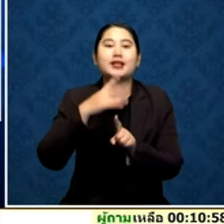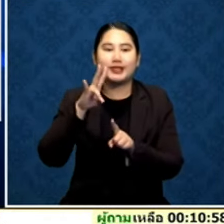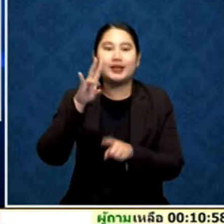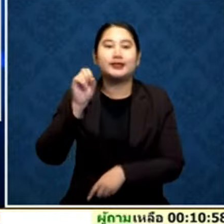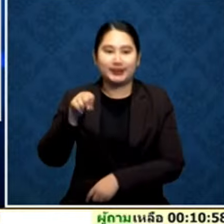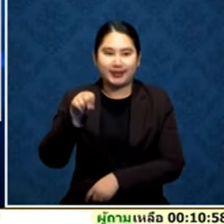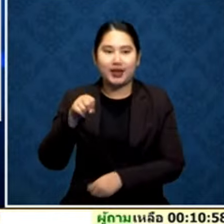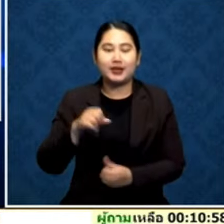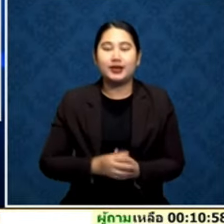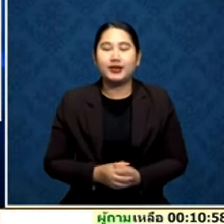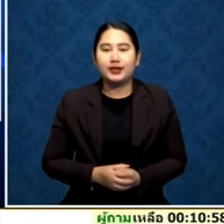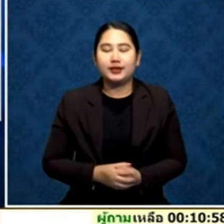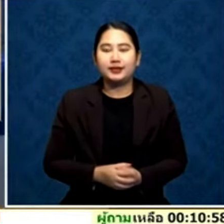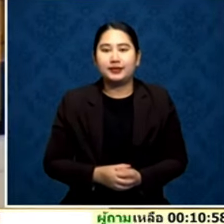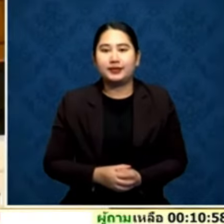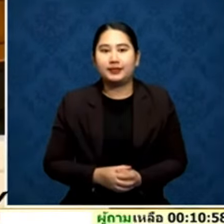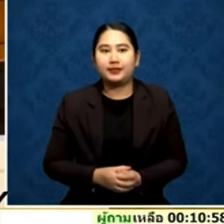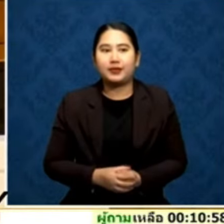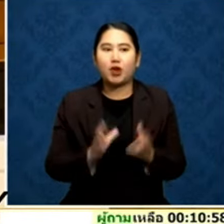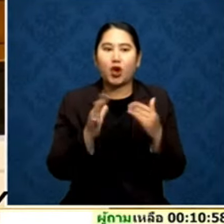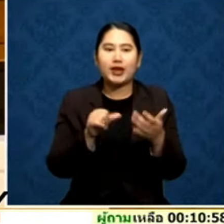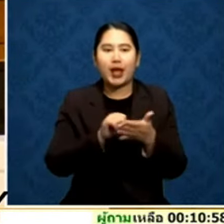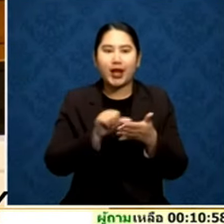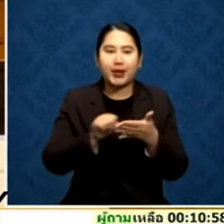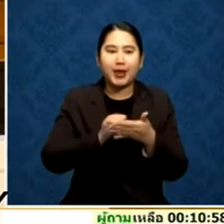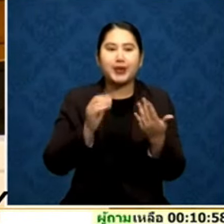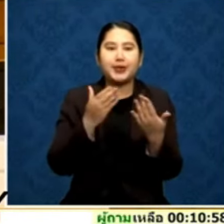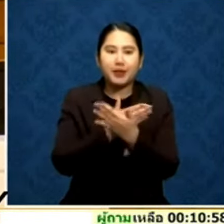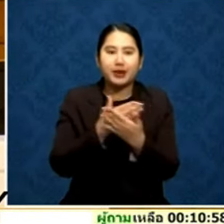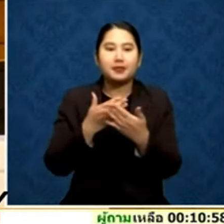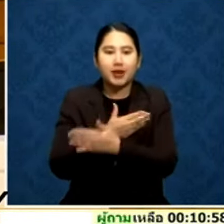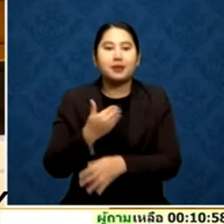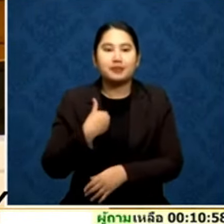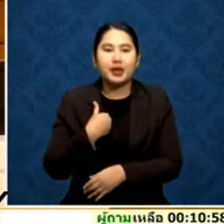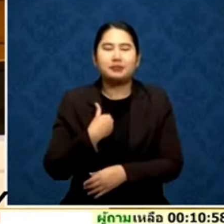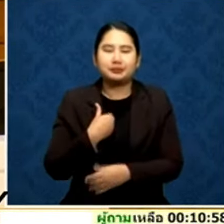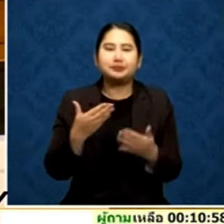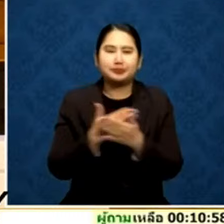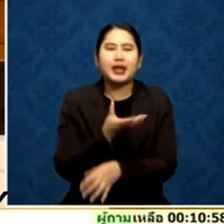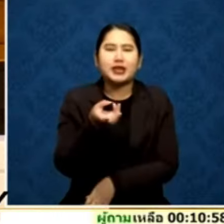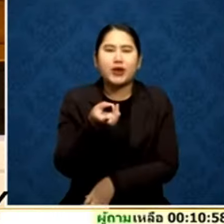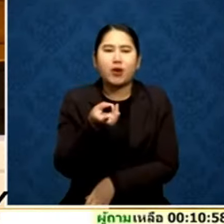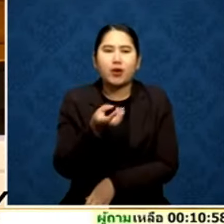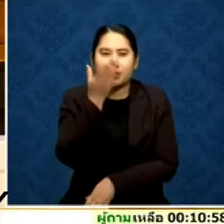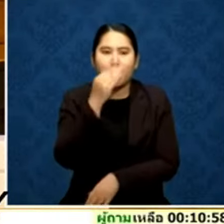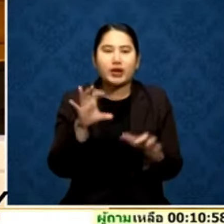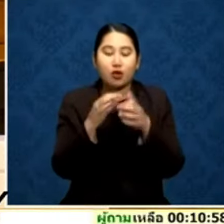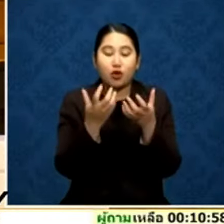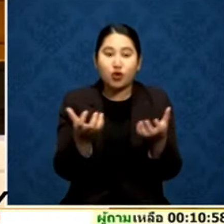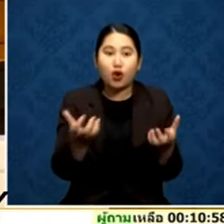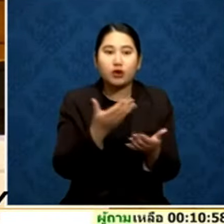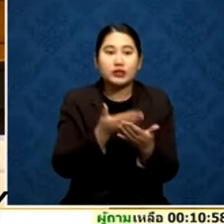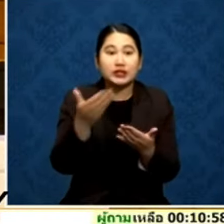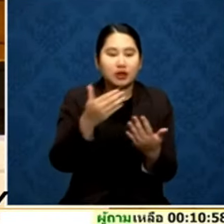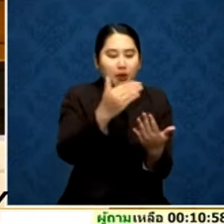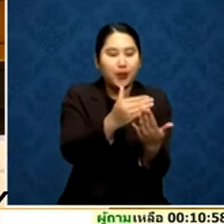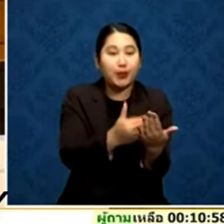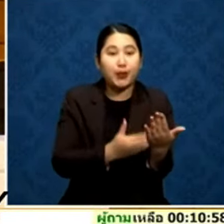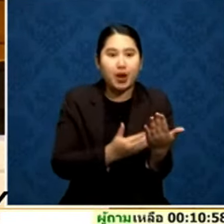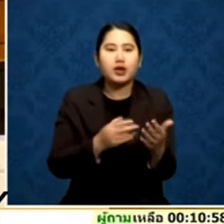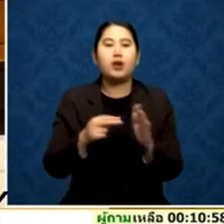ะครับทั้งหมดนี้ที่ยังมีการเปลี่ยนแปลงเล็กๆน้อยๆผมเชื่อคำว่าเล็กๆน้อยๆดีกว่าเพราะว่าเรื่องของประเภทสินค้าหรืออะไรเนี่ย